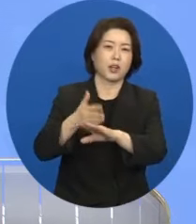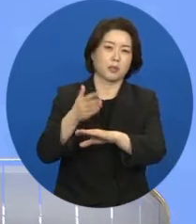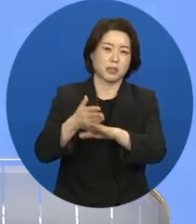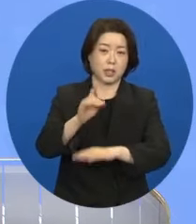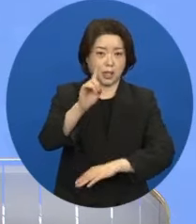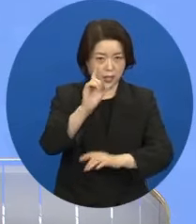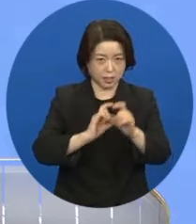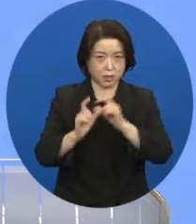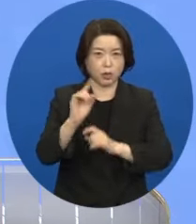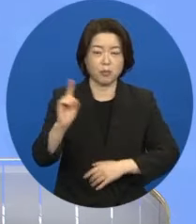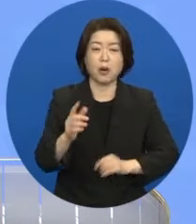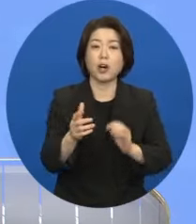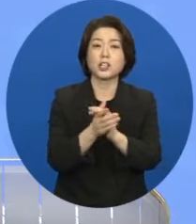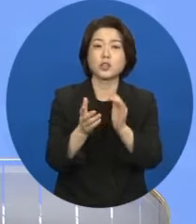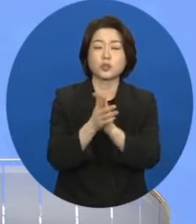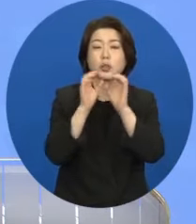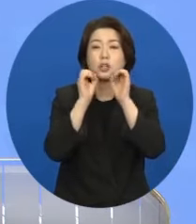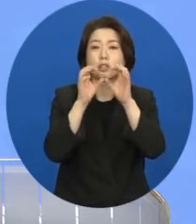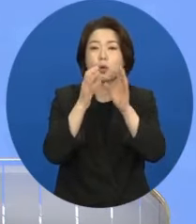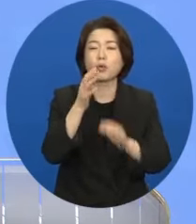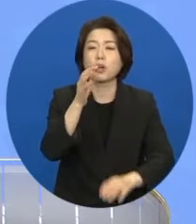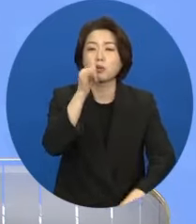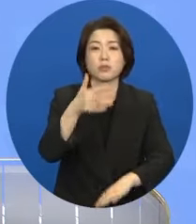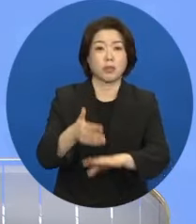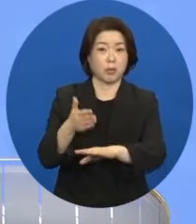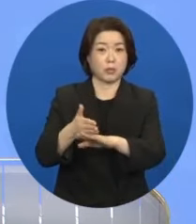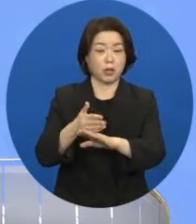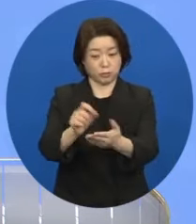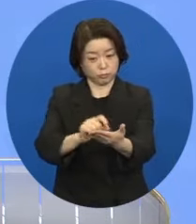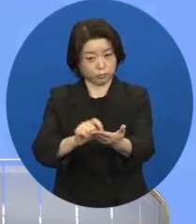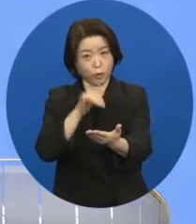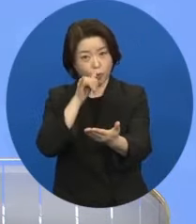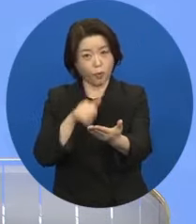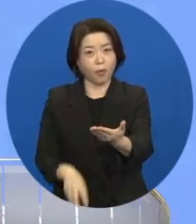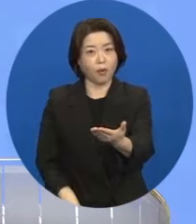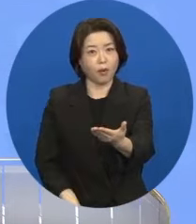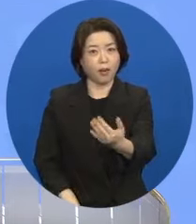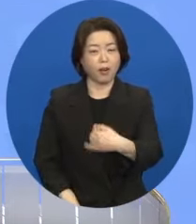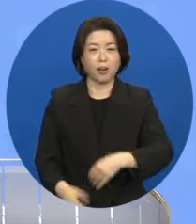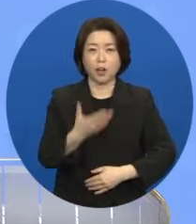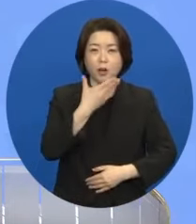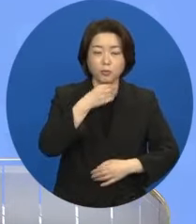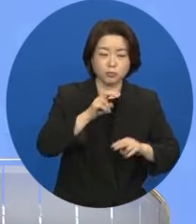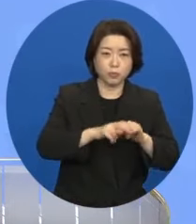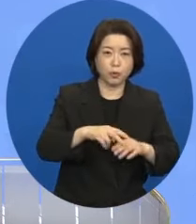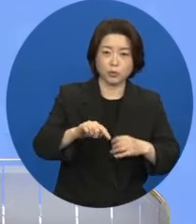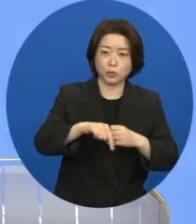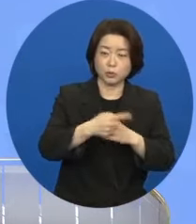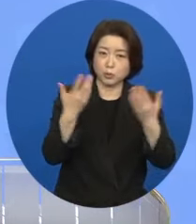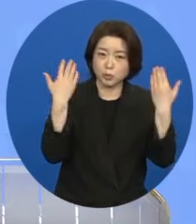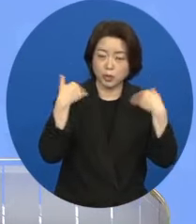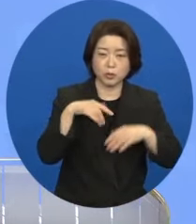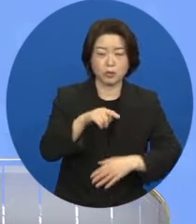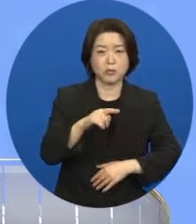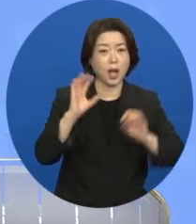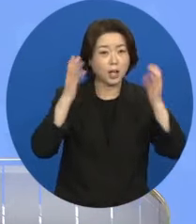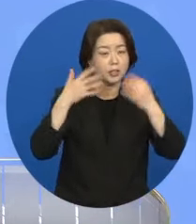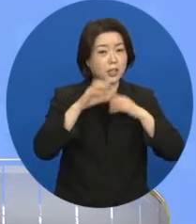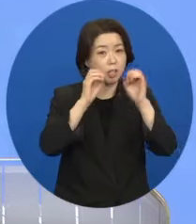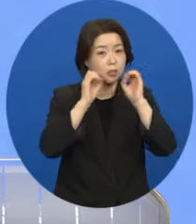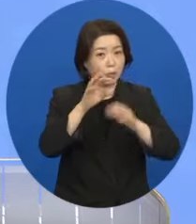있었어요 친구들에게 전도할 수 있어서 감사합니다 목정 초등학교에서 아이들에게 전도를